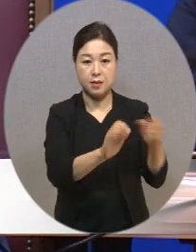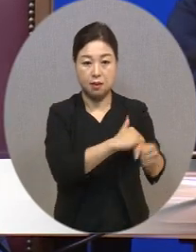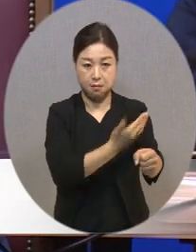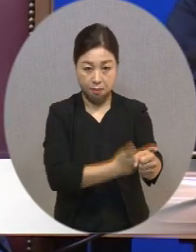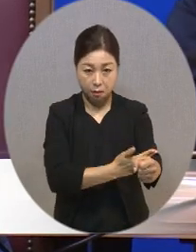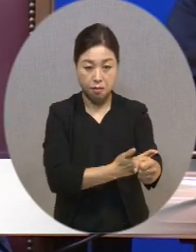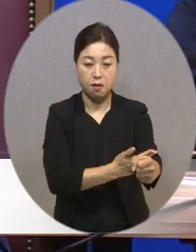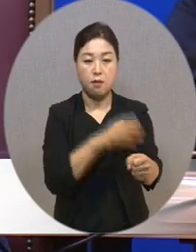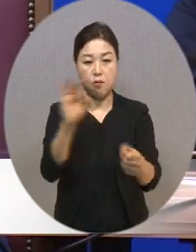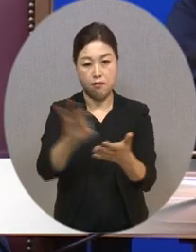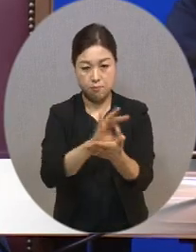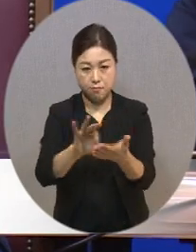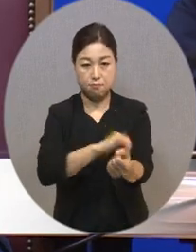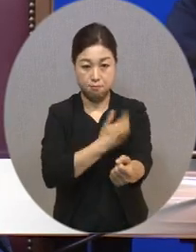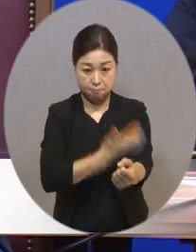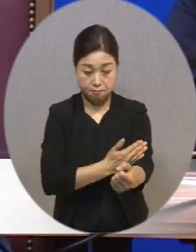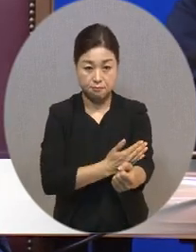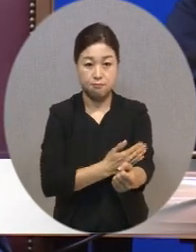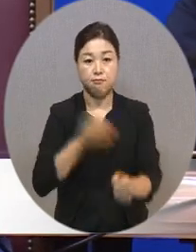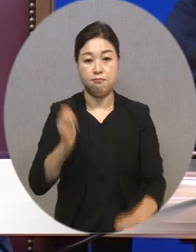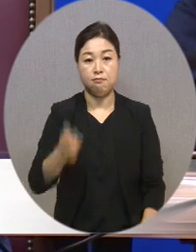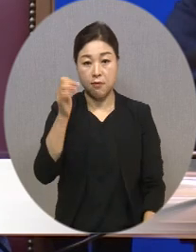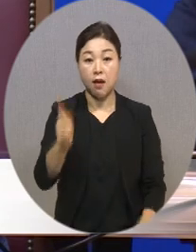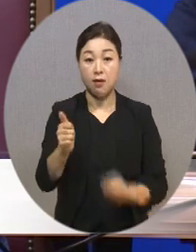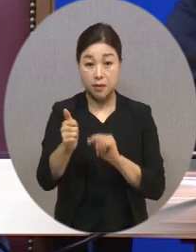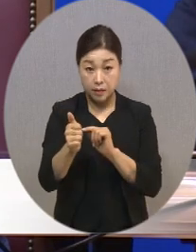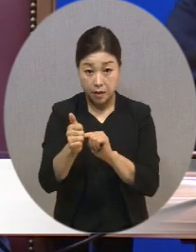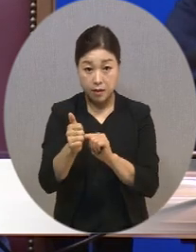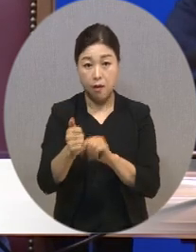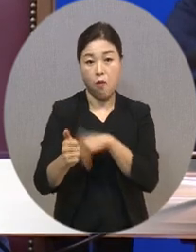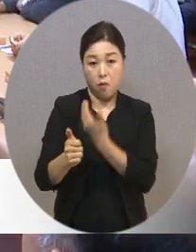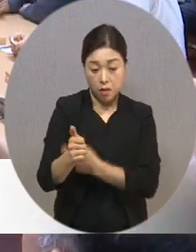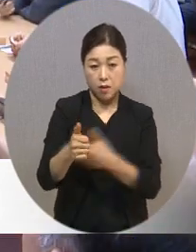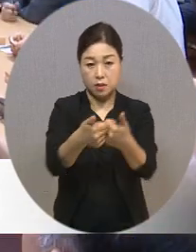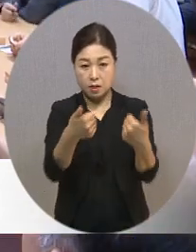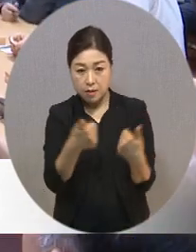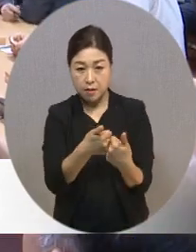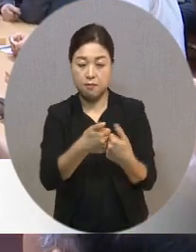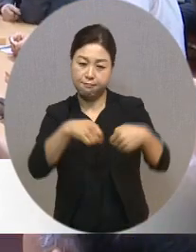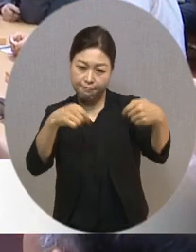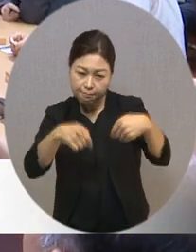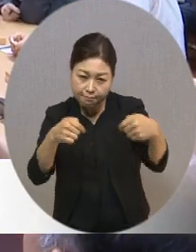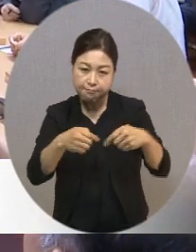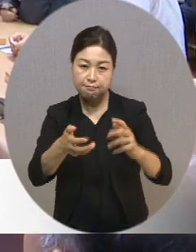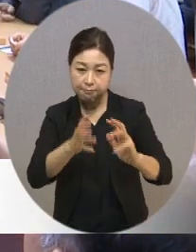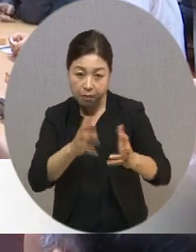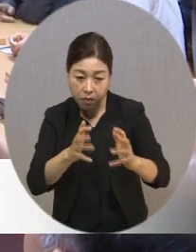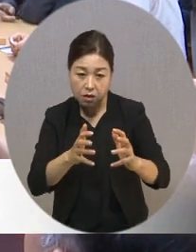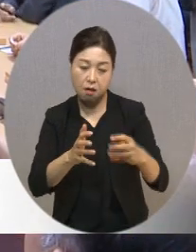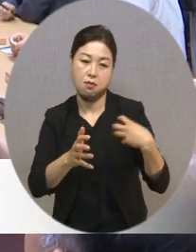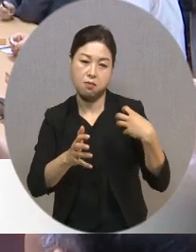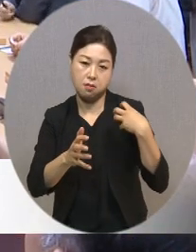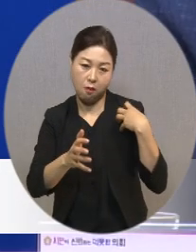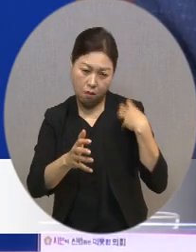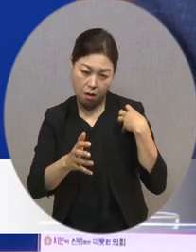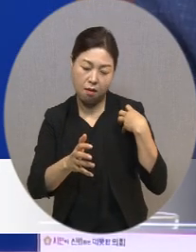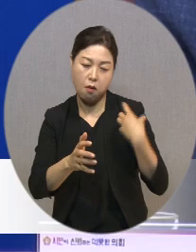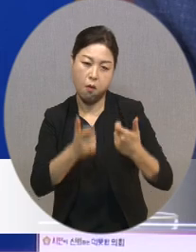재정 집행권 등 의장의 권한을 의장단과 충분히 공유해 의장단의 역할을 강화할